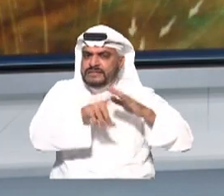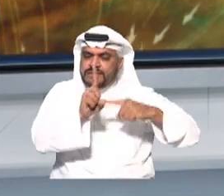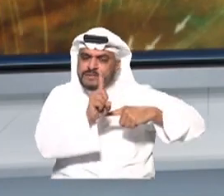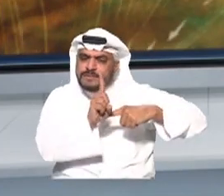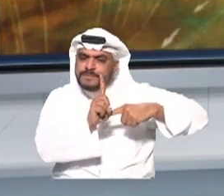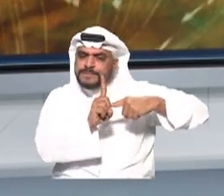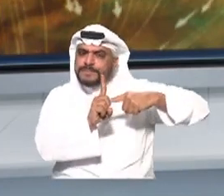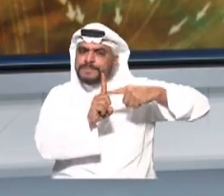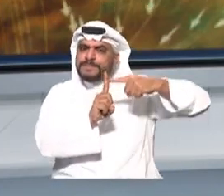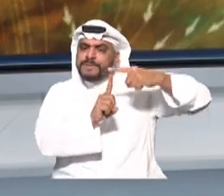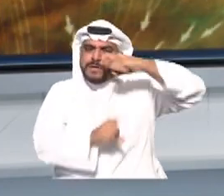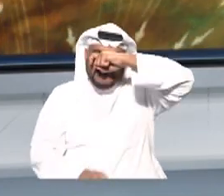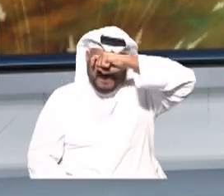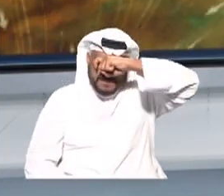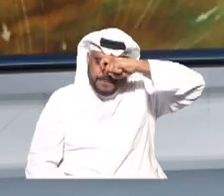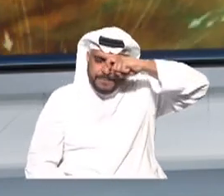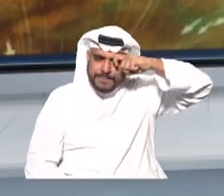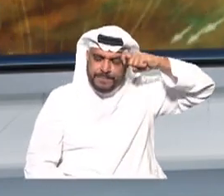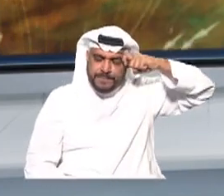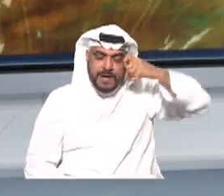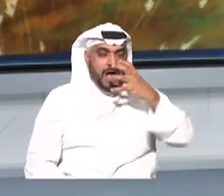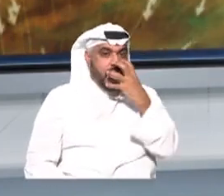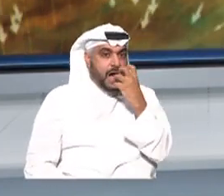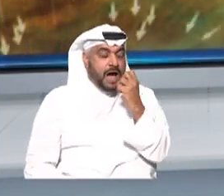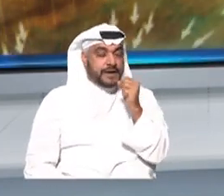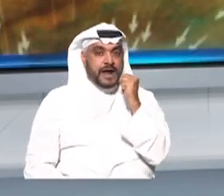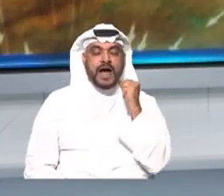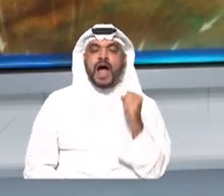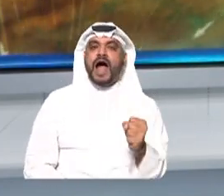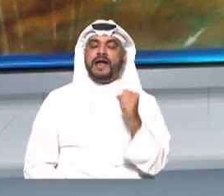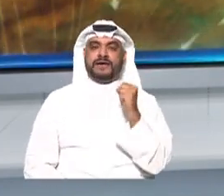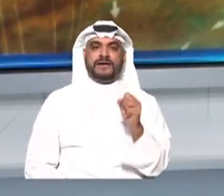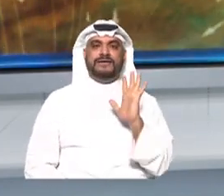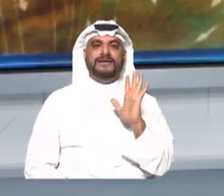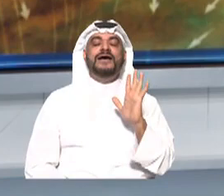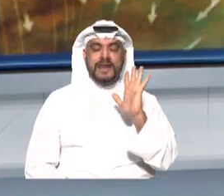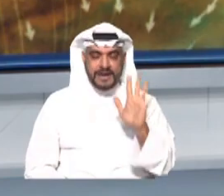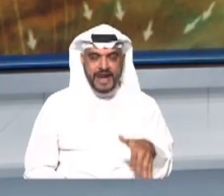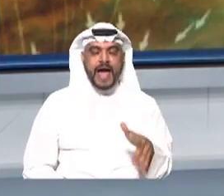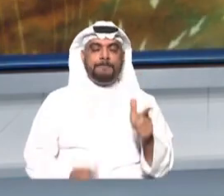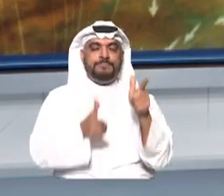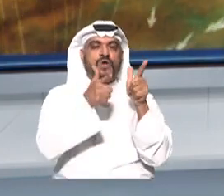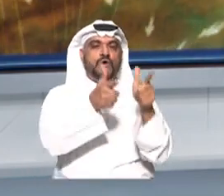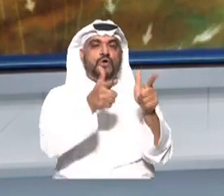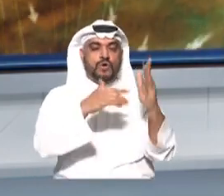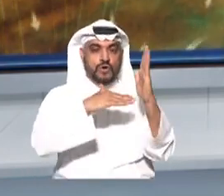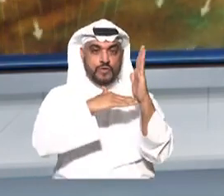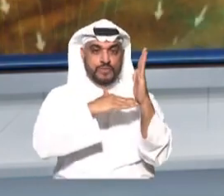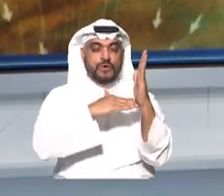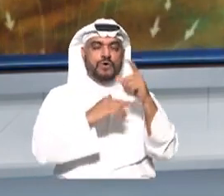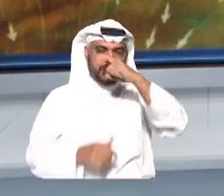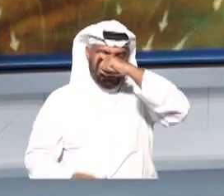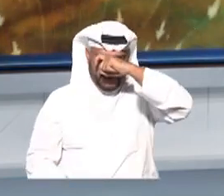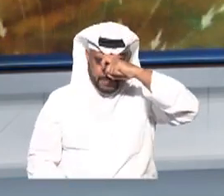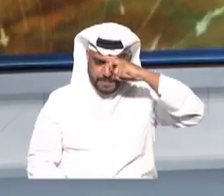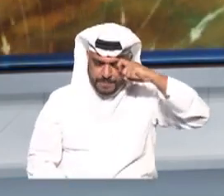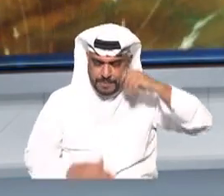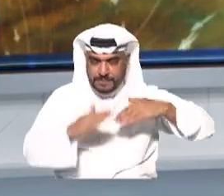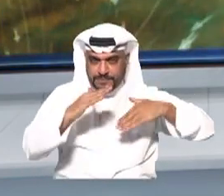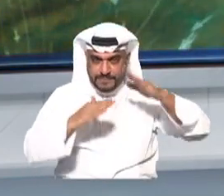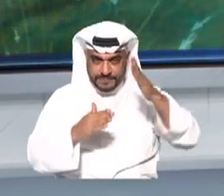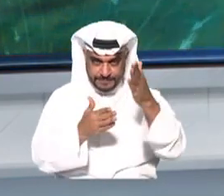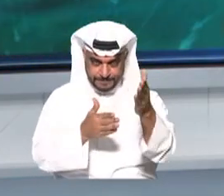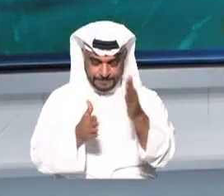على المناطق الساحلية وداخل البحر، لذلك الأجواء أو الحرارة المحسوسة على هذه المناطق راح تكون مرتفعة عن